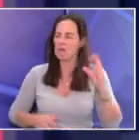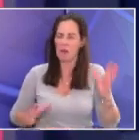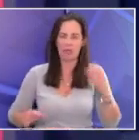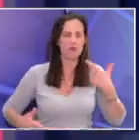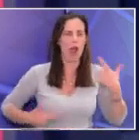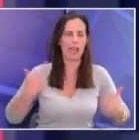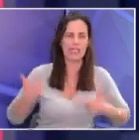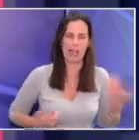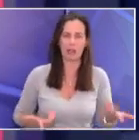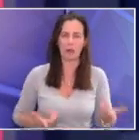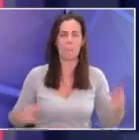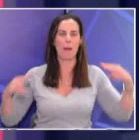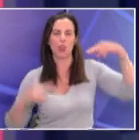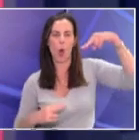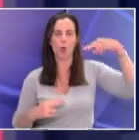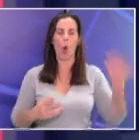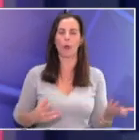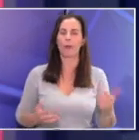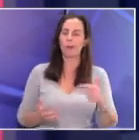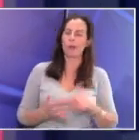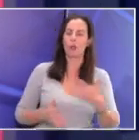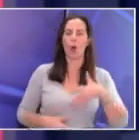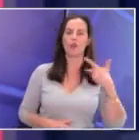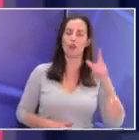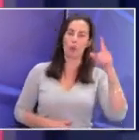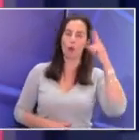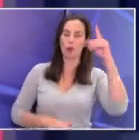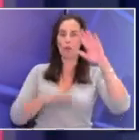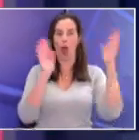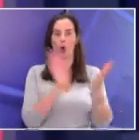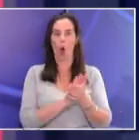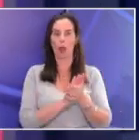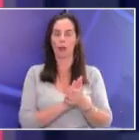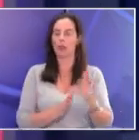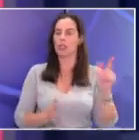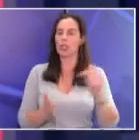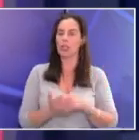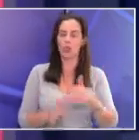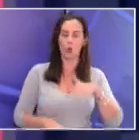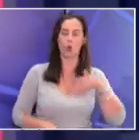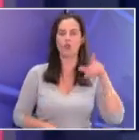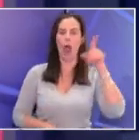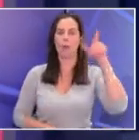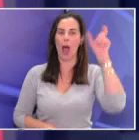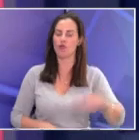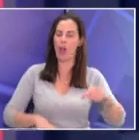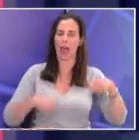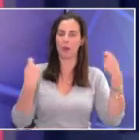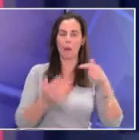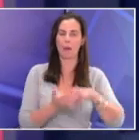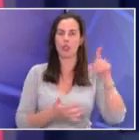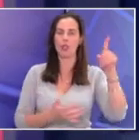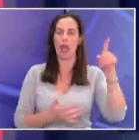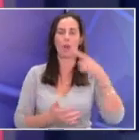שחצנות, מתוך פטרונות, מתוך איזושהי תחושה שהם יודעים הכל, מתוך איזושהי תחושה שהם אנשי התרבות, בגלל